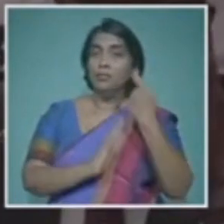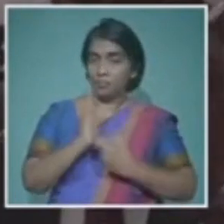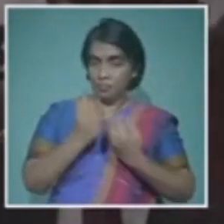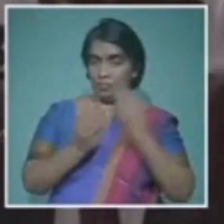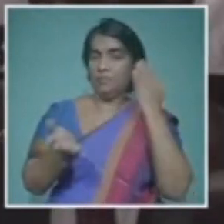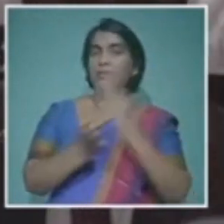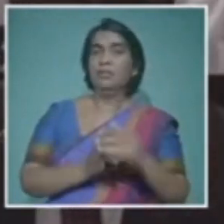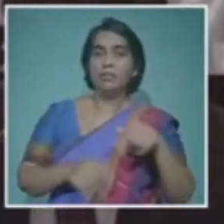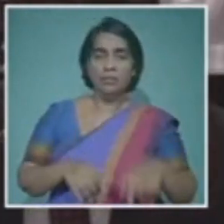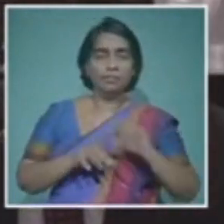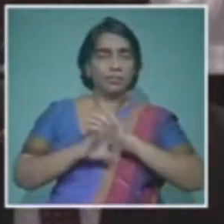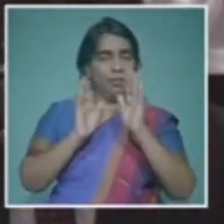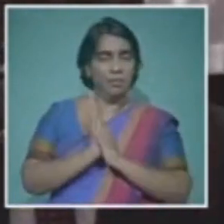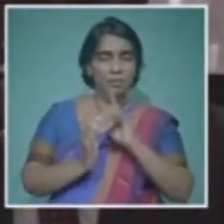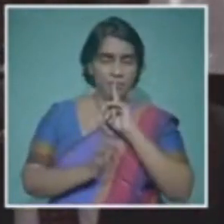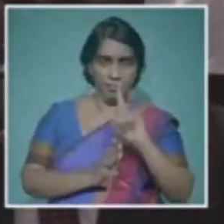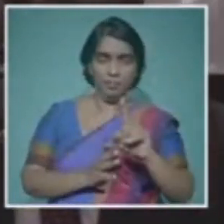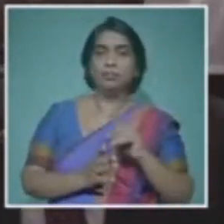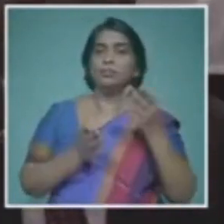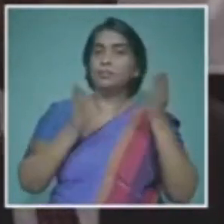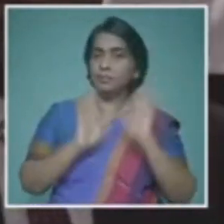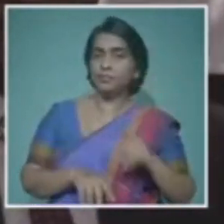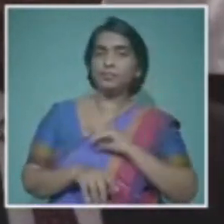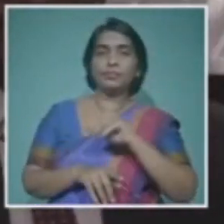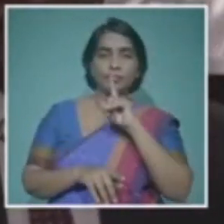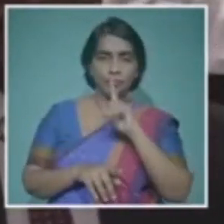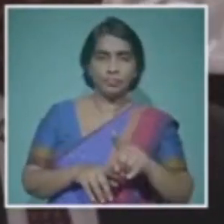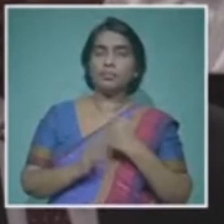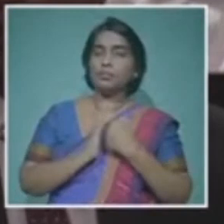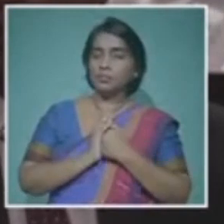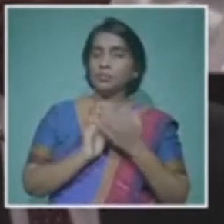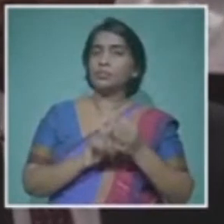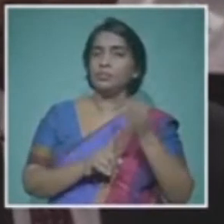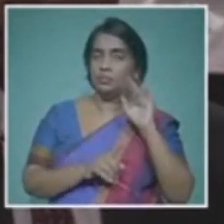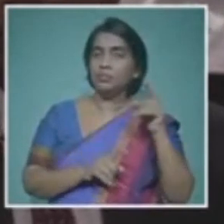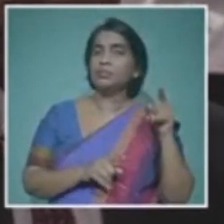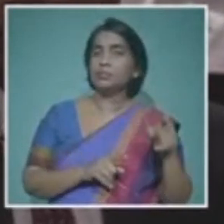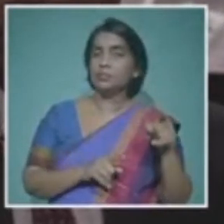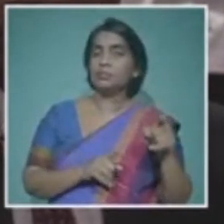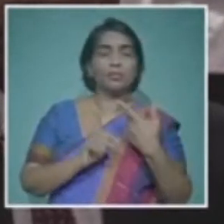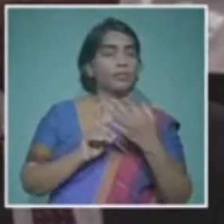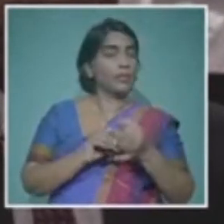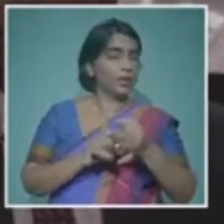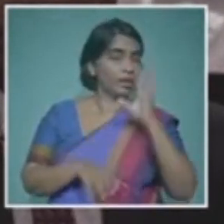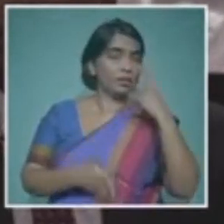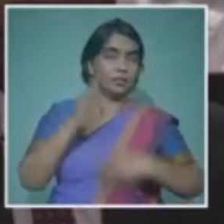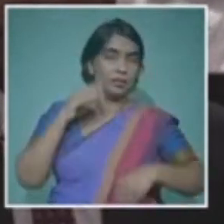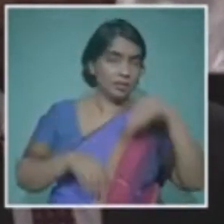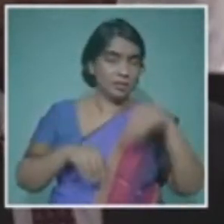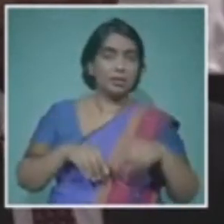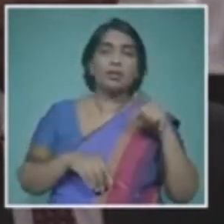කියලා මම මේ සියලු දෙනාගේ නිල්ලා සිටිනවා. අවසාන වශයෙන් ගරු සභාපති තුමනි මේ ජනාධිපතිවරණ